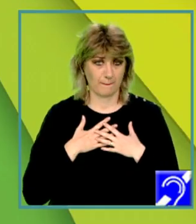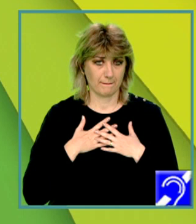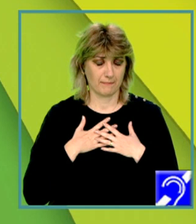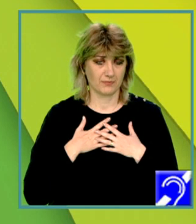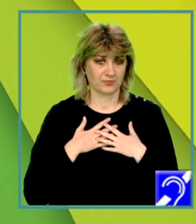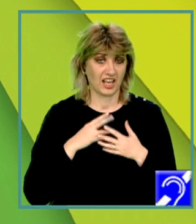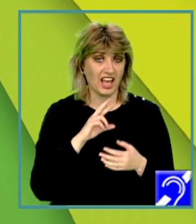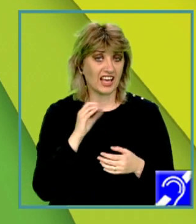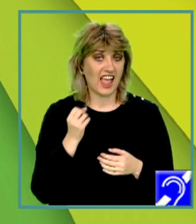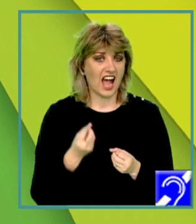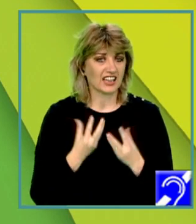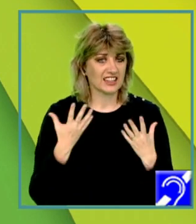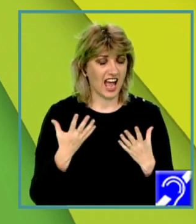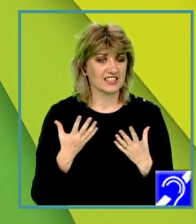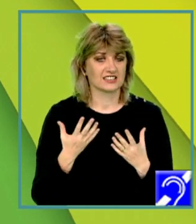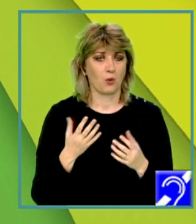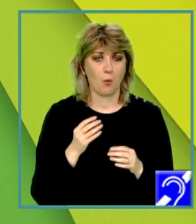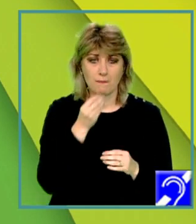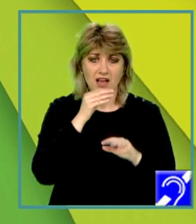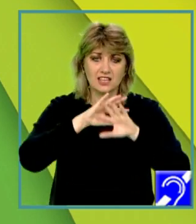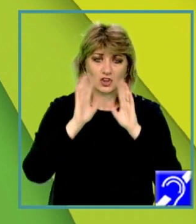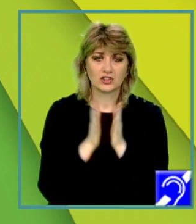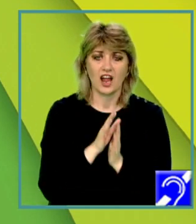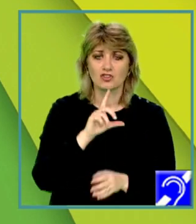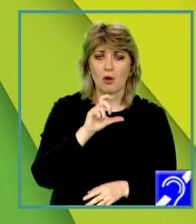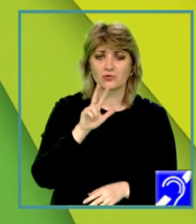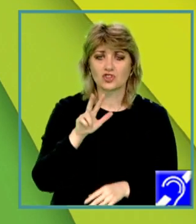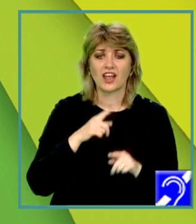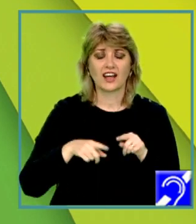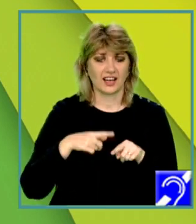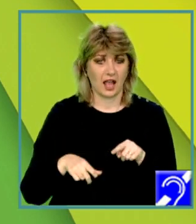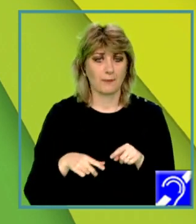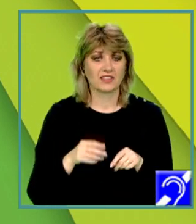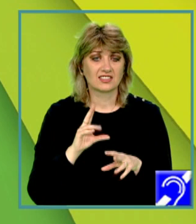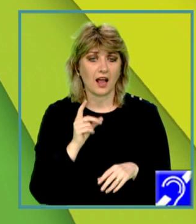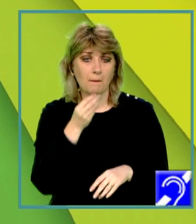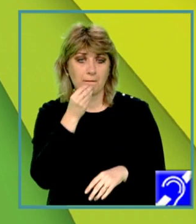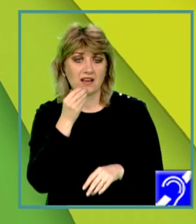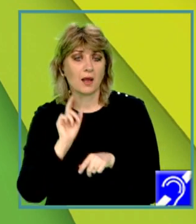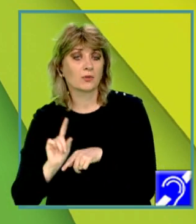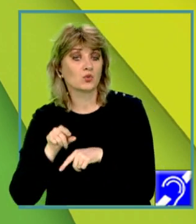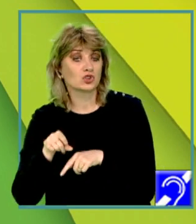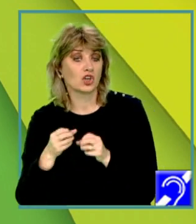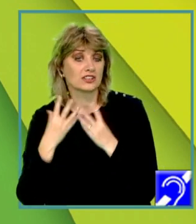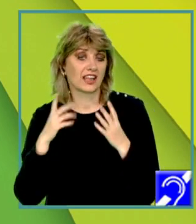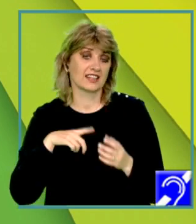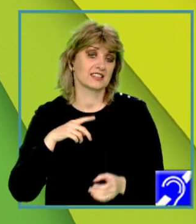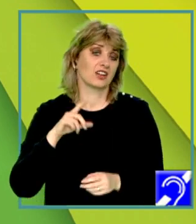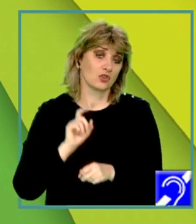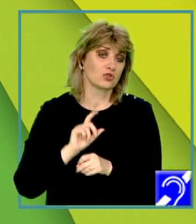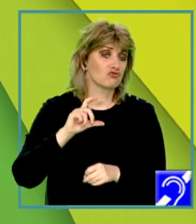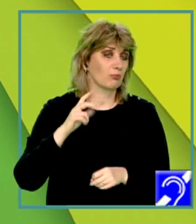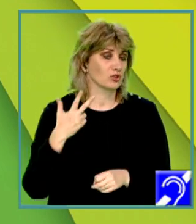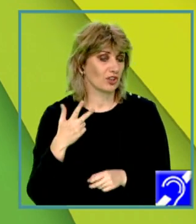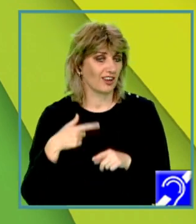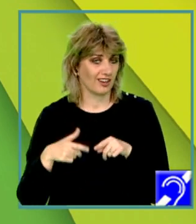reactanți cu masa totală de 73 de g iar masa produșilor de reacție este de 73 de g